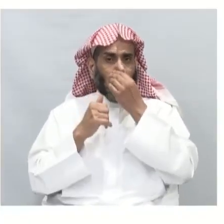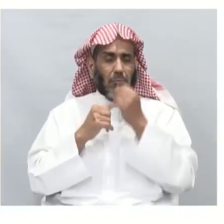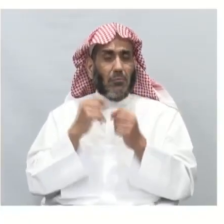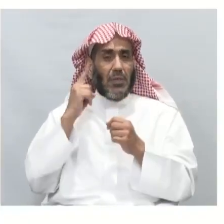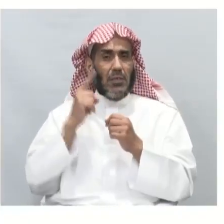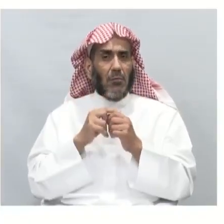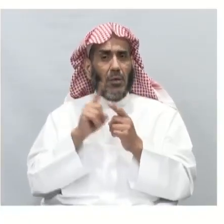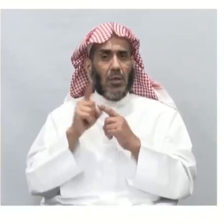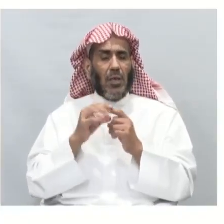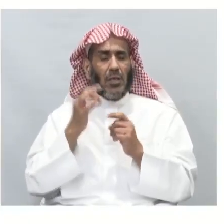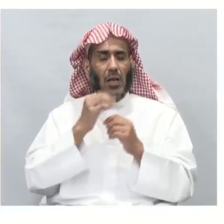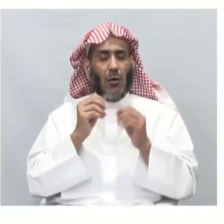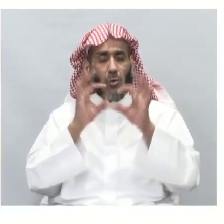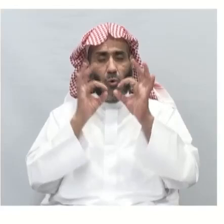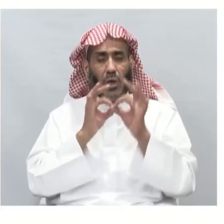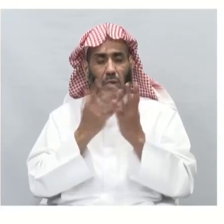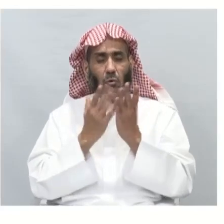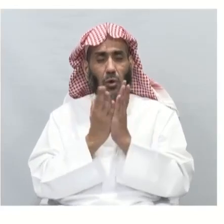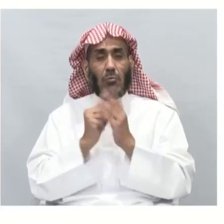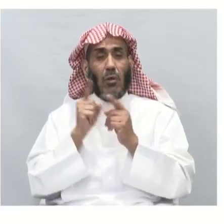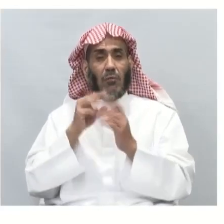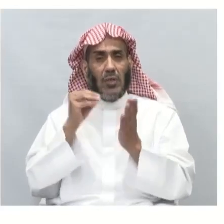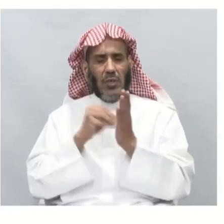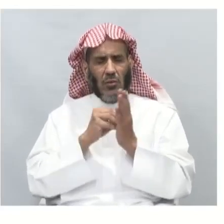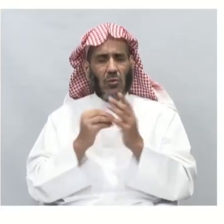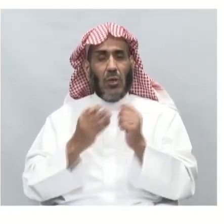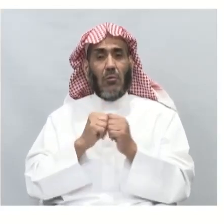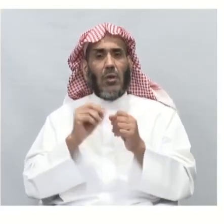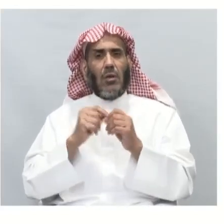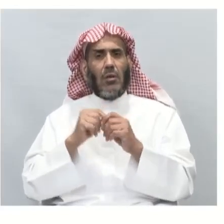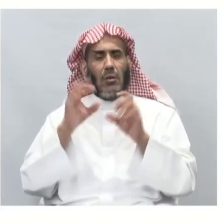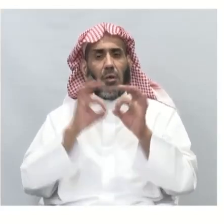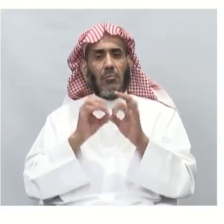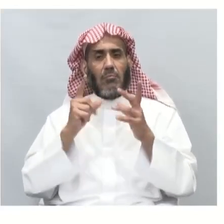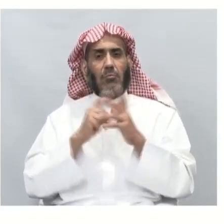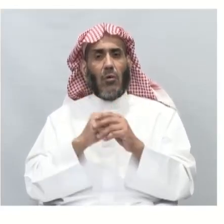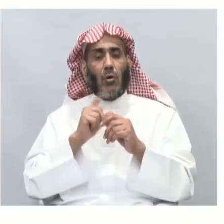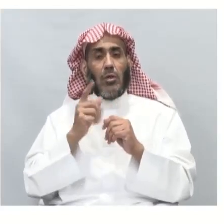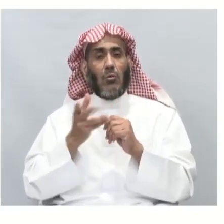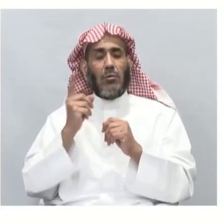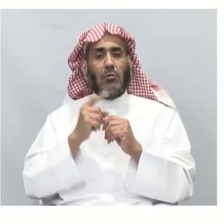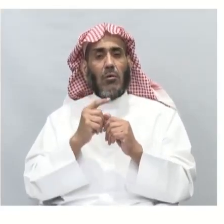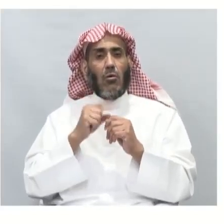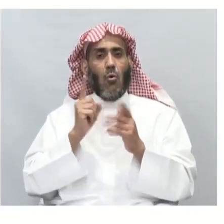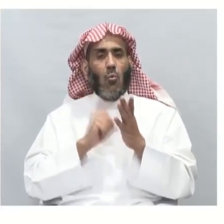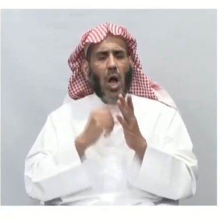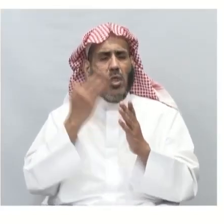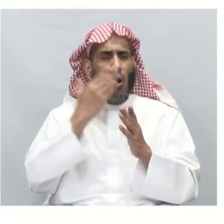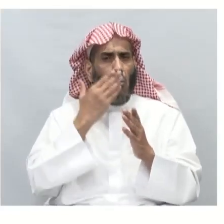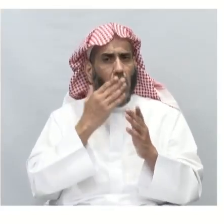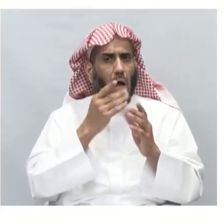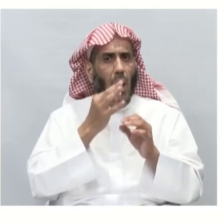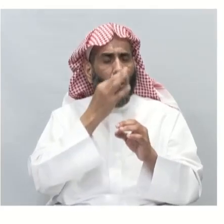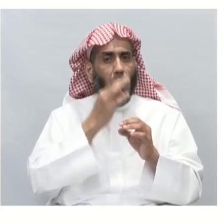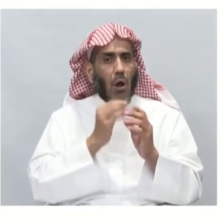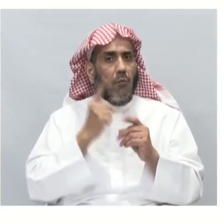الاستماع الى تلاوه القران ولعل هذا فيه نص كريم في ايه صريحه واضحه يقول الله عز وجل واذا قرئ القران